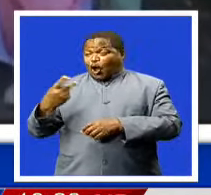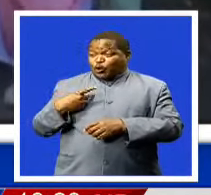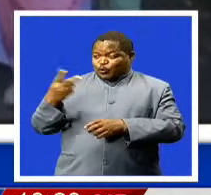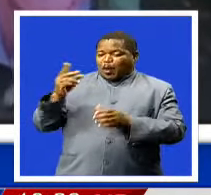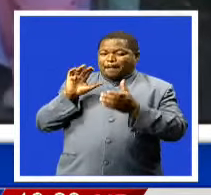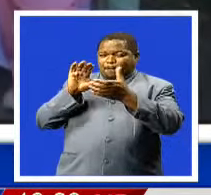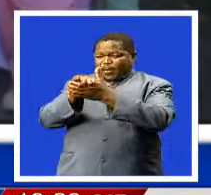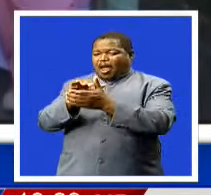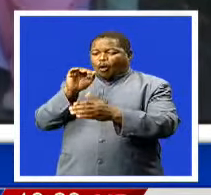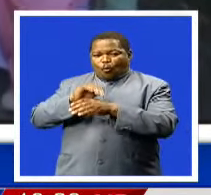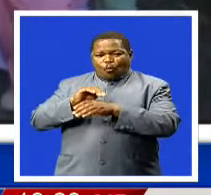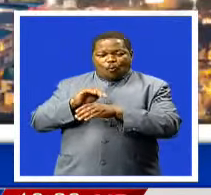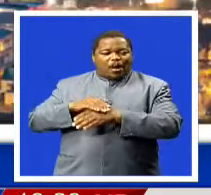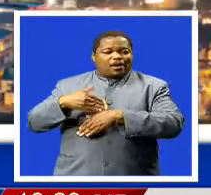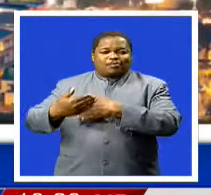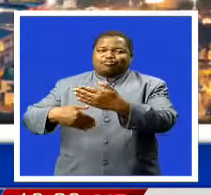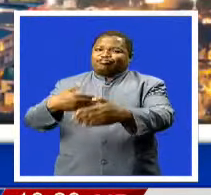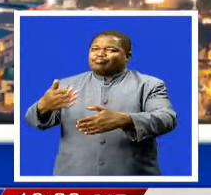Msibi ngisembabane.